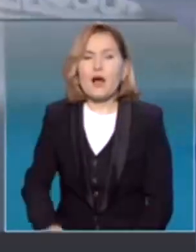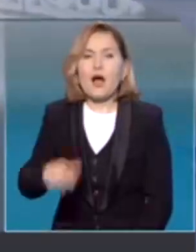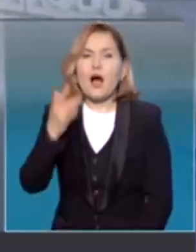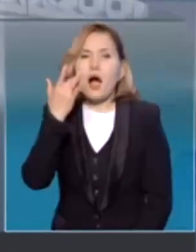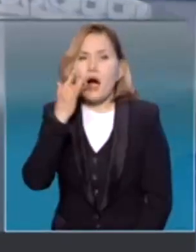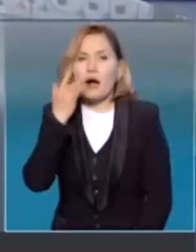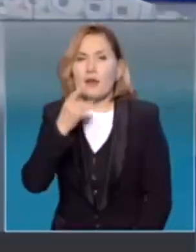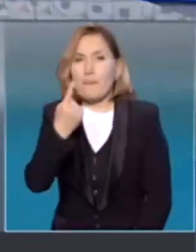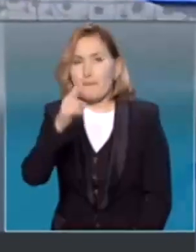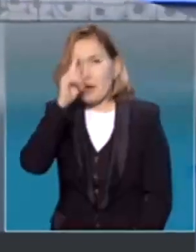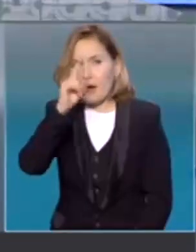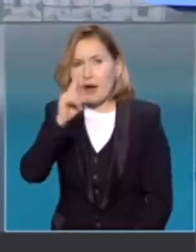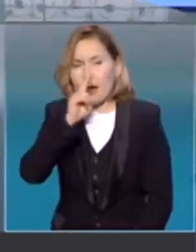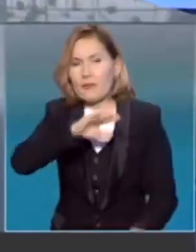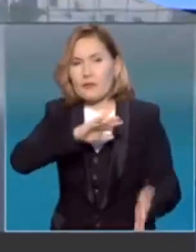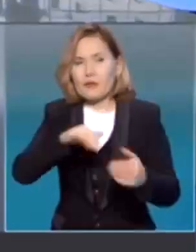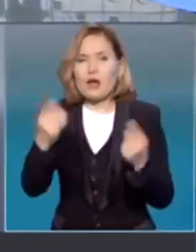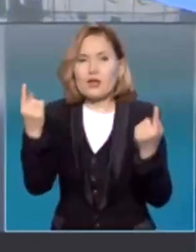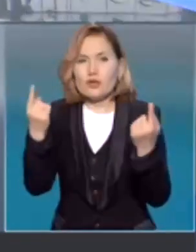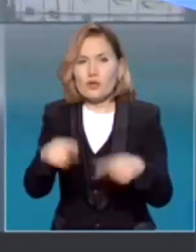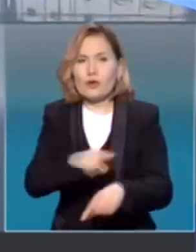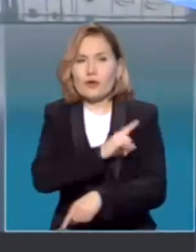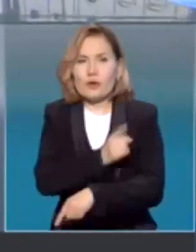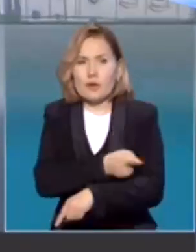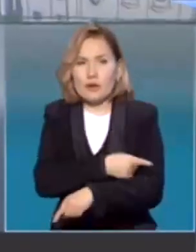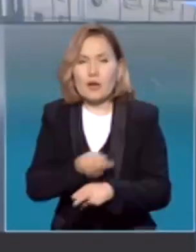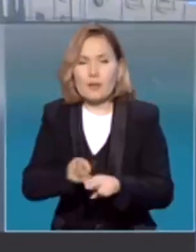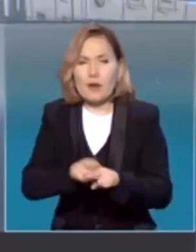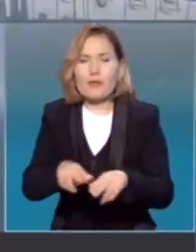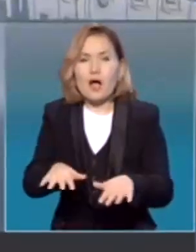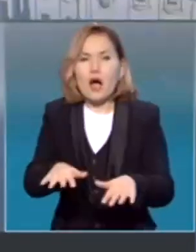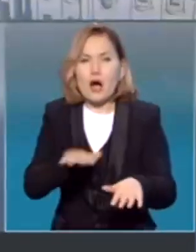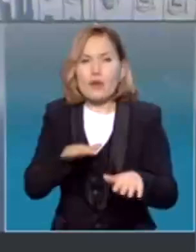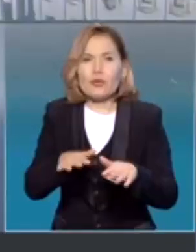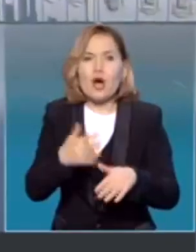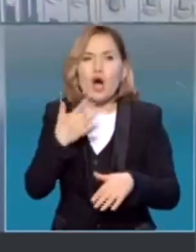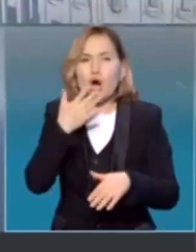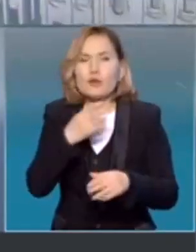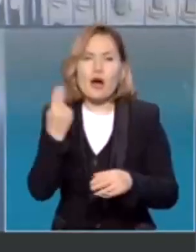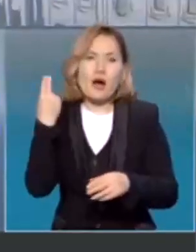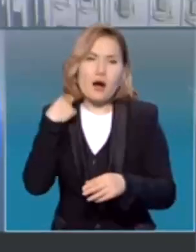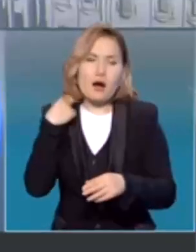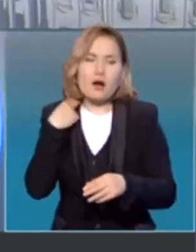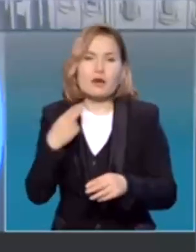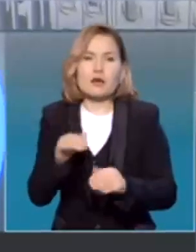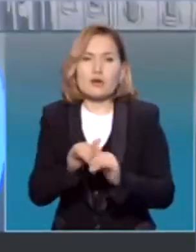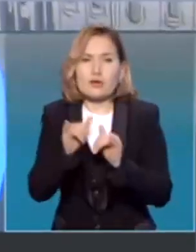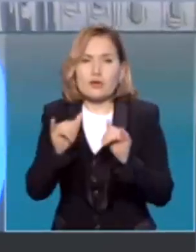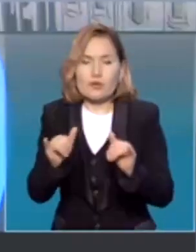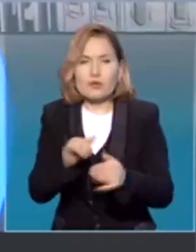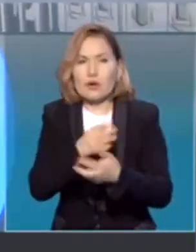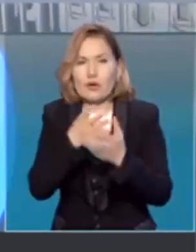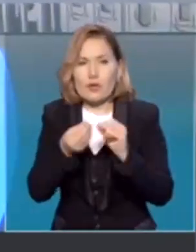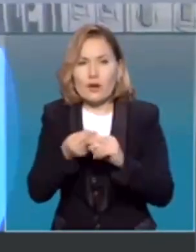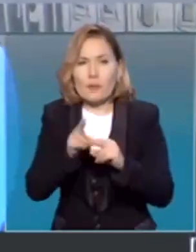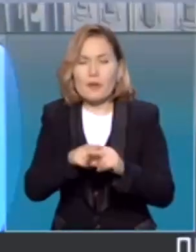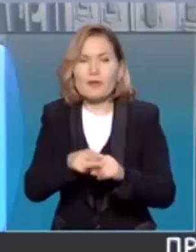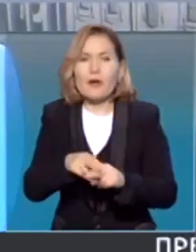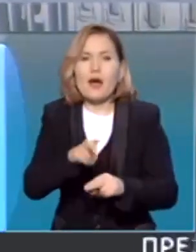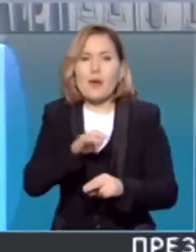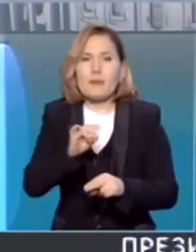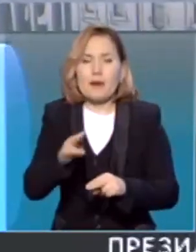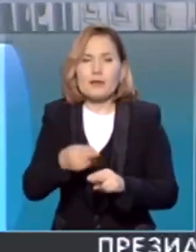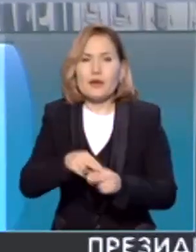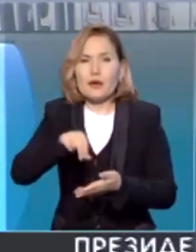Ақш бір айдан соң дефолтқа ұшырауы мүмкін, себебі Конгресс ұлттық қарыз шегін ұлғайтуға асықпай отыр. Президент Джо